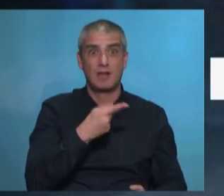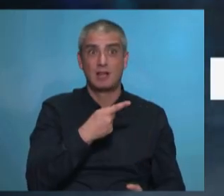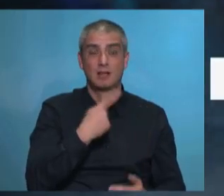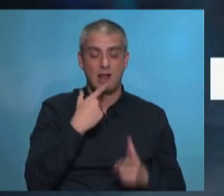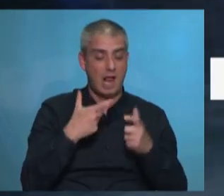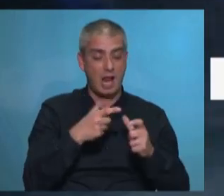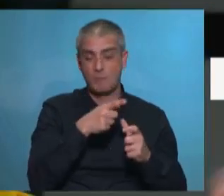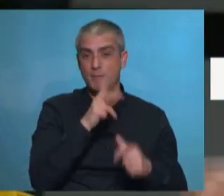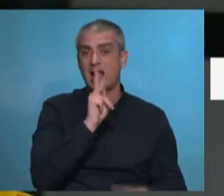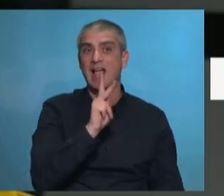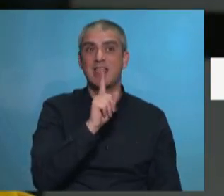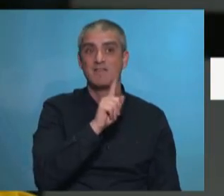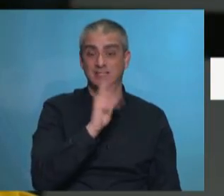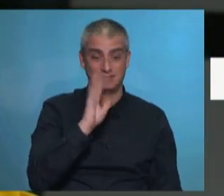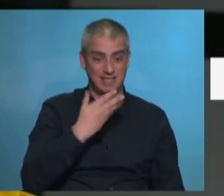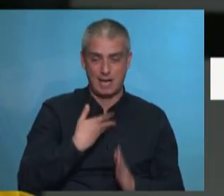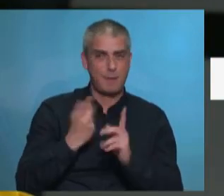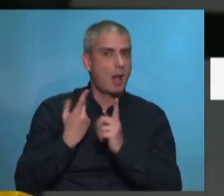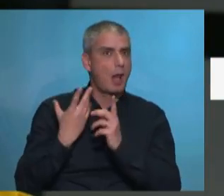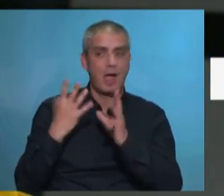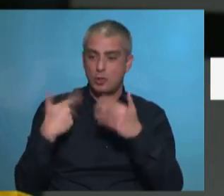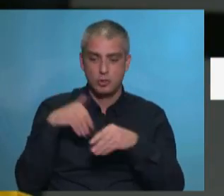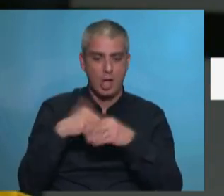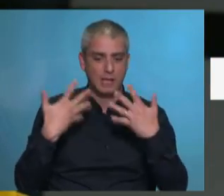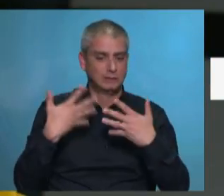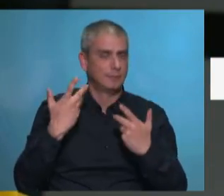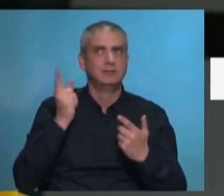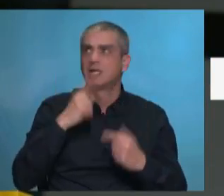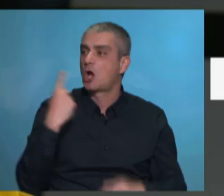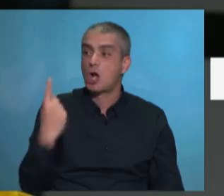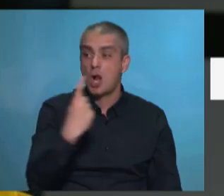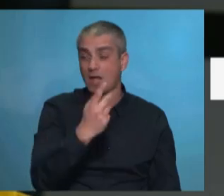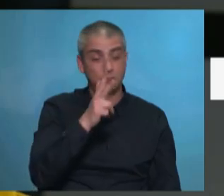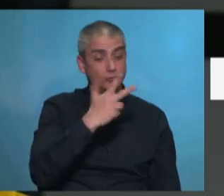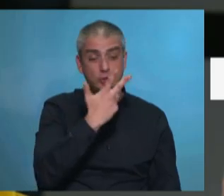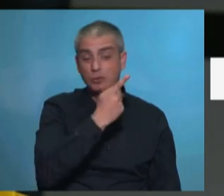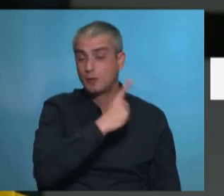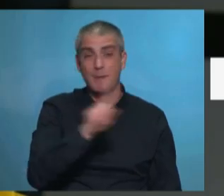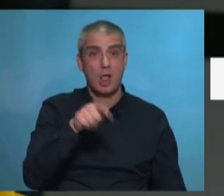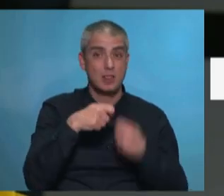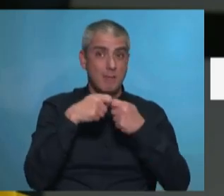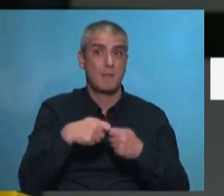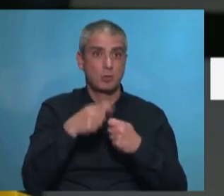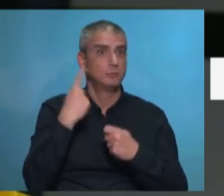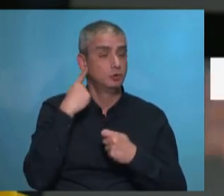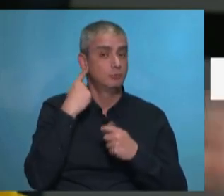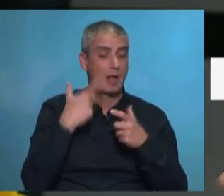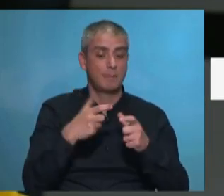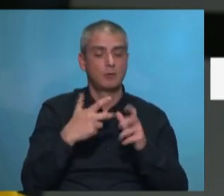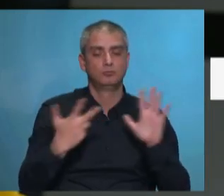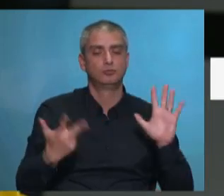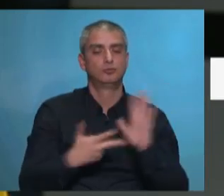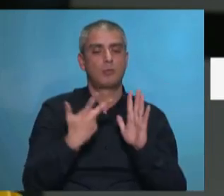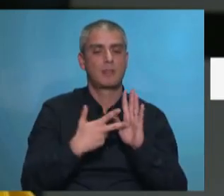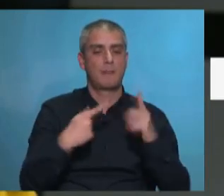האלבום של קניה ווסט יגיע לנתונים האלה ב10 ימים, היה צריך שכל אחד מ3 מיליוני המנויים ישמע את האלבום 8 פעמים